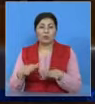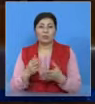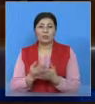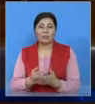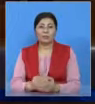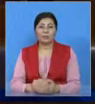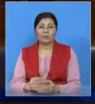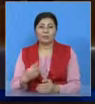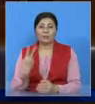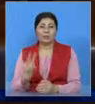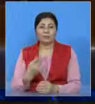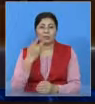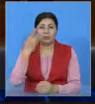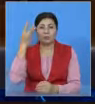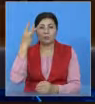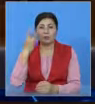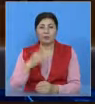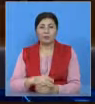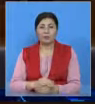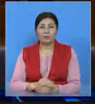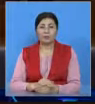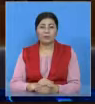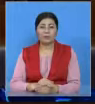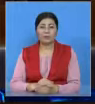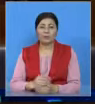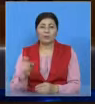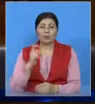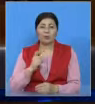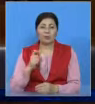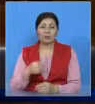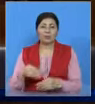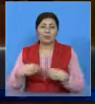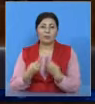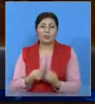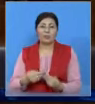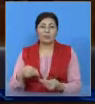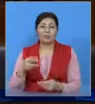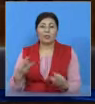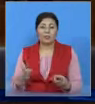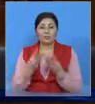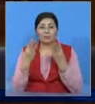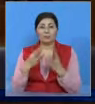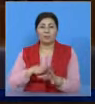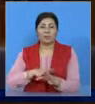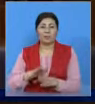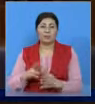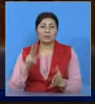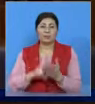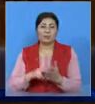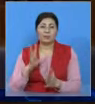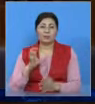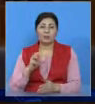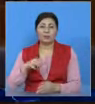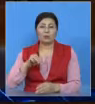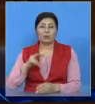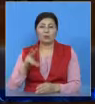жаңағы жаз бойы айтып келе жатырмыз, шаруашылықтарға бөлінетін дизель отыны толық қамтамасыз етілді. 8,5 тонна